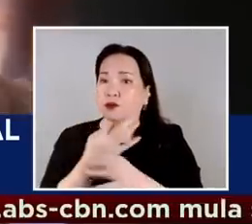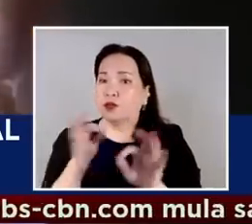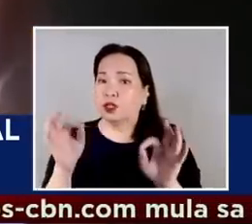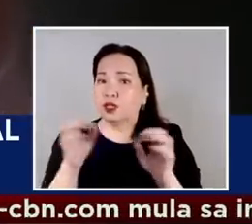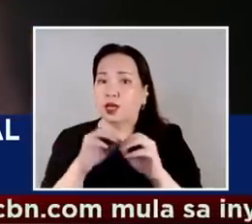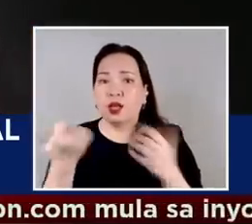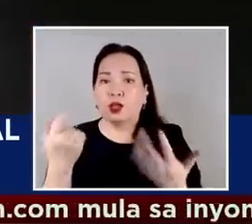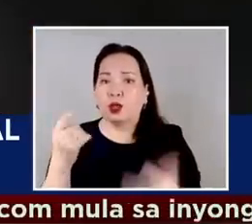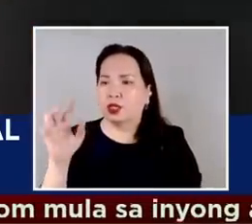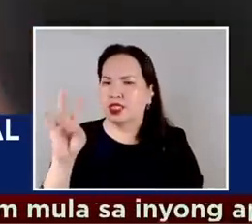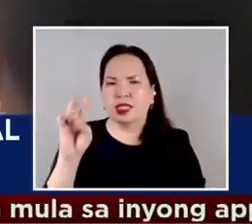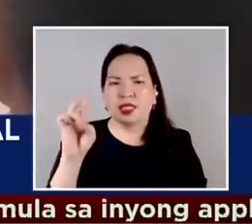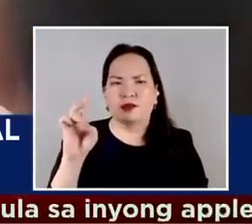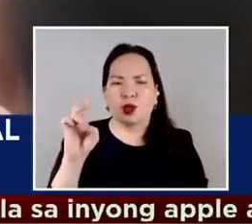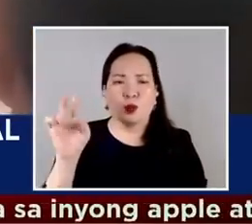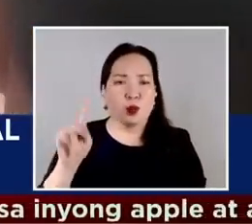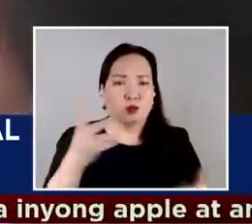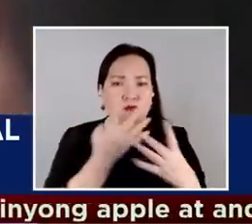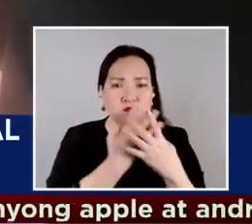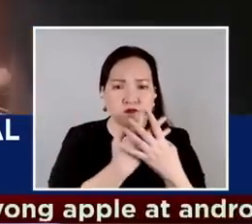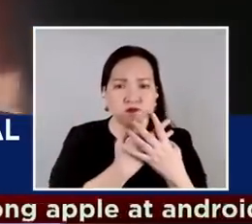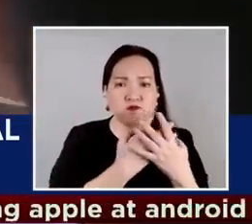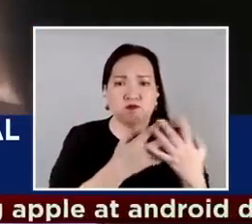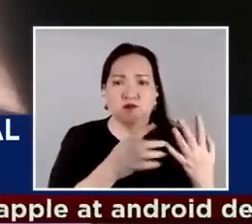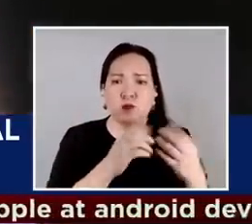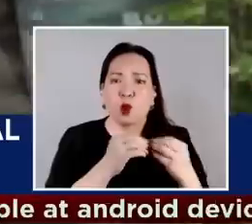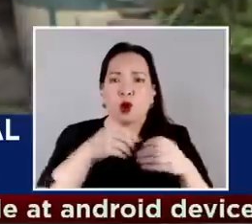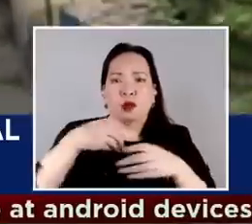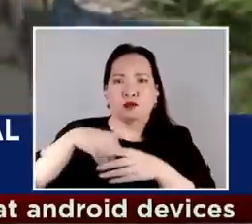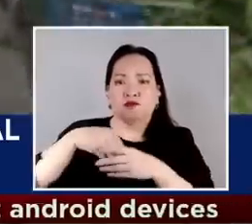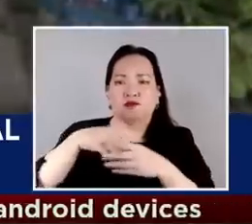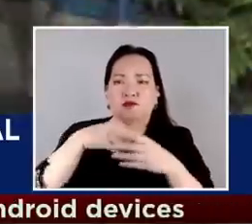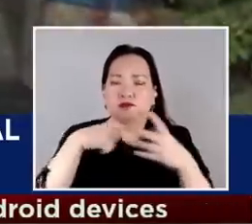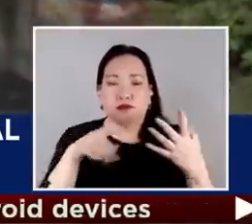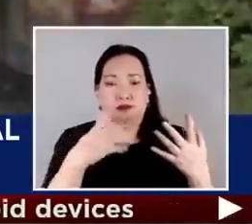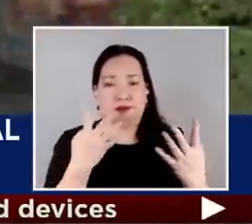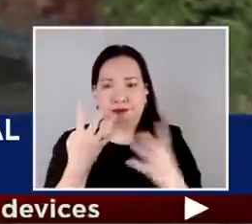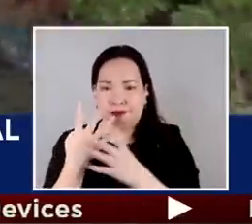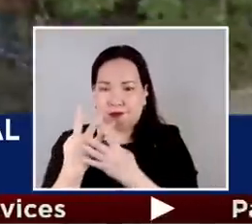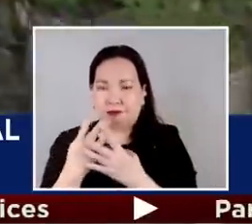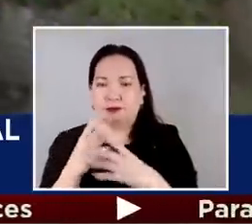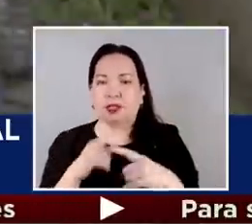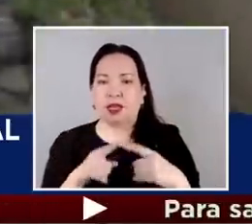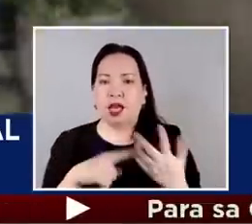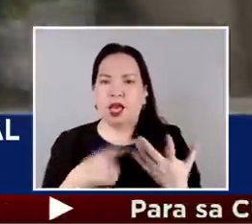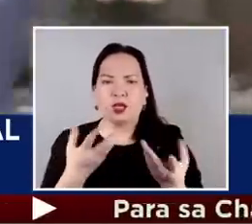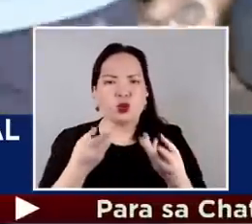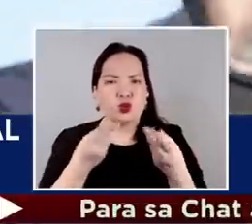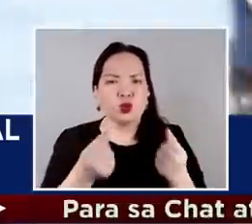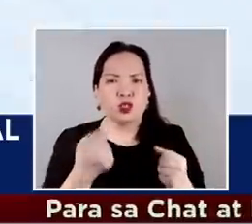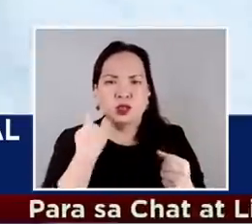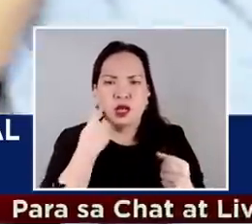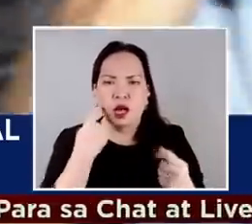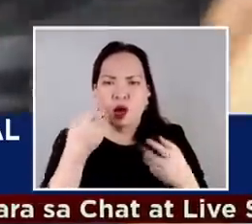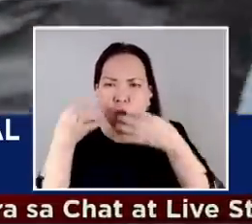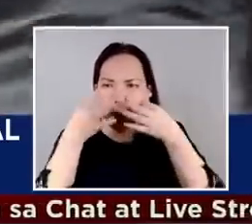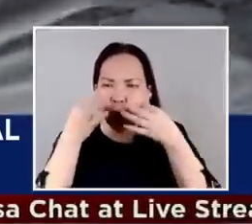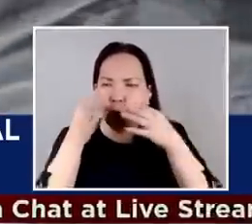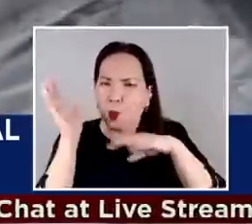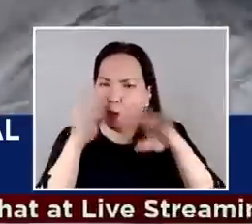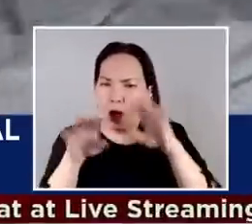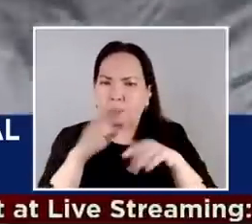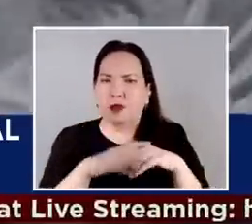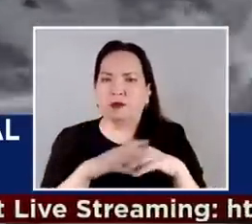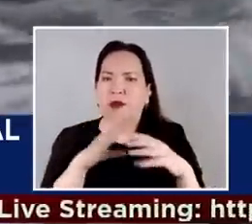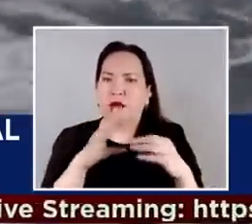persons deprived of liberty o inmates para lumuwag ang mga kulungan, ang pagrepaso sa mga kaso na may kinalaman sa drug war, ang pagsampa